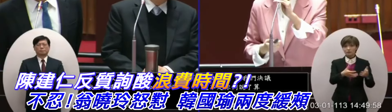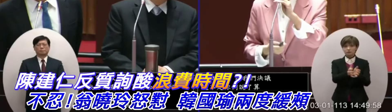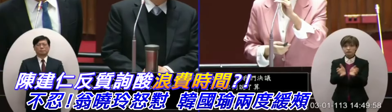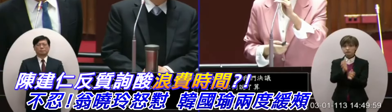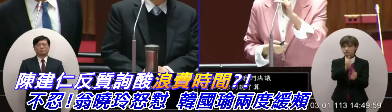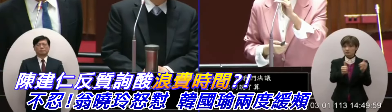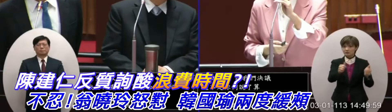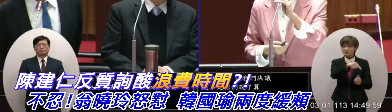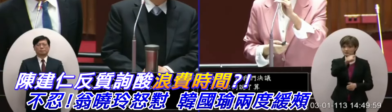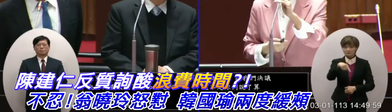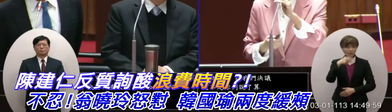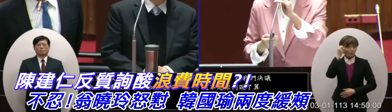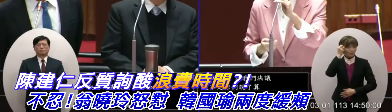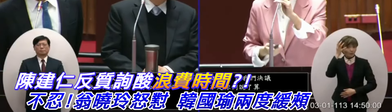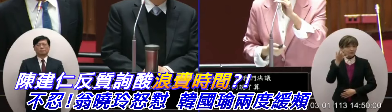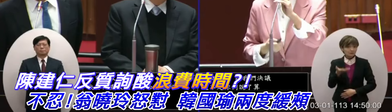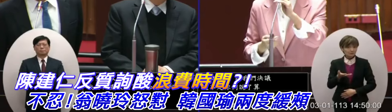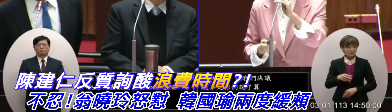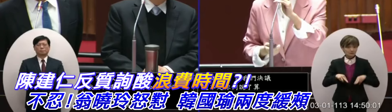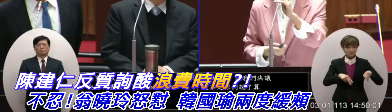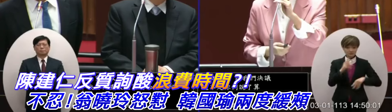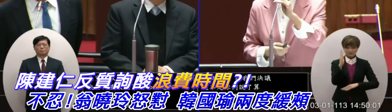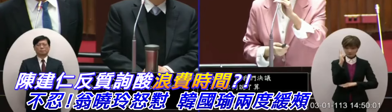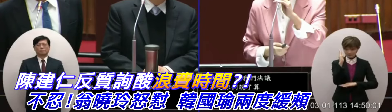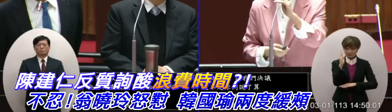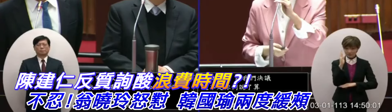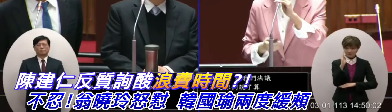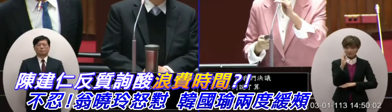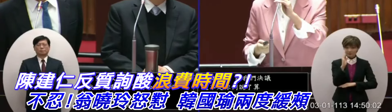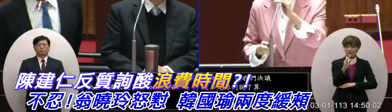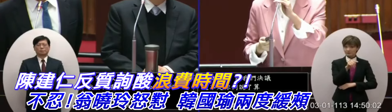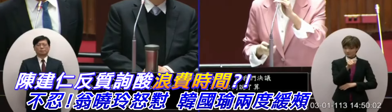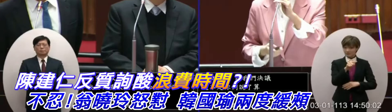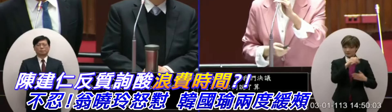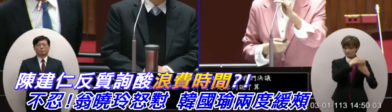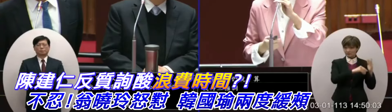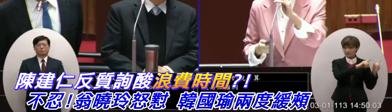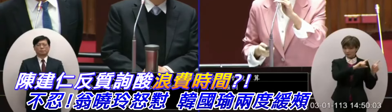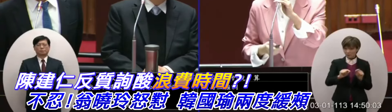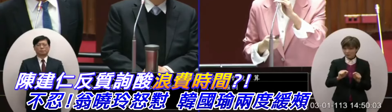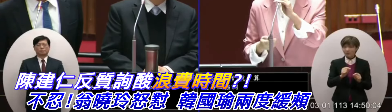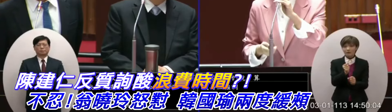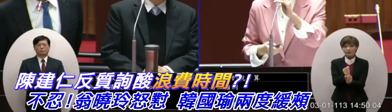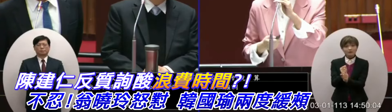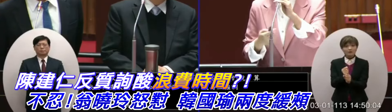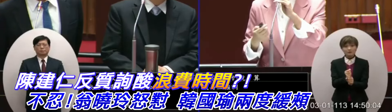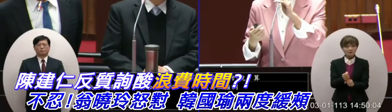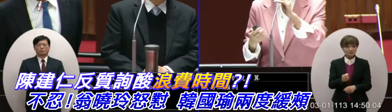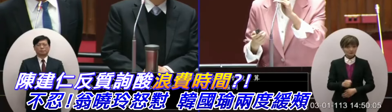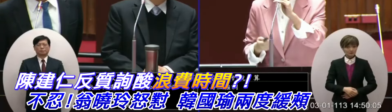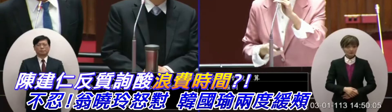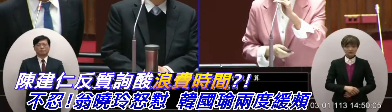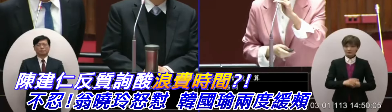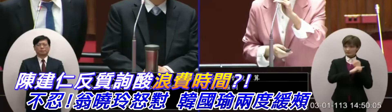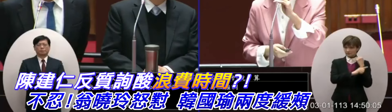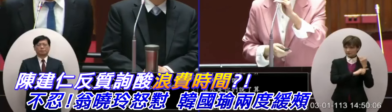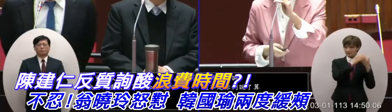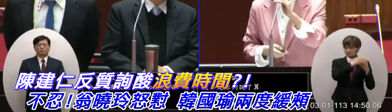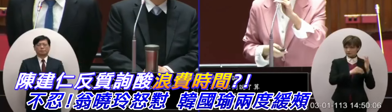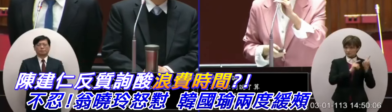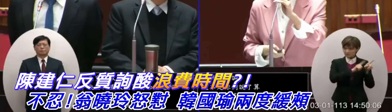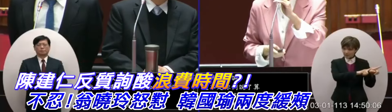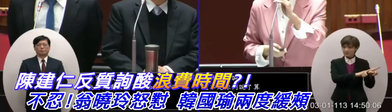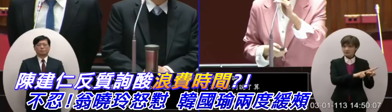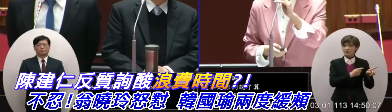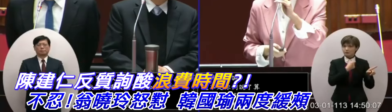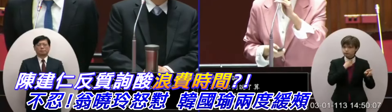难道忘记你们是行政机关要依法行政吗？法律是你们所有行为的这个准则，可